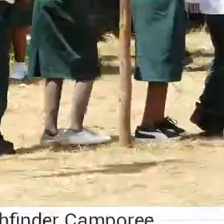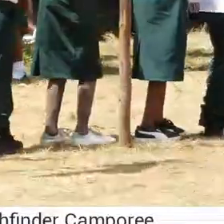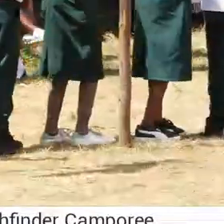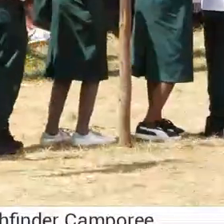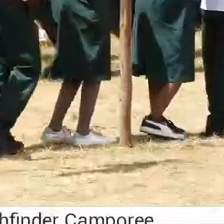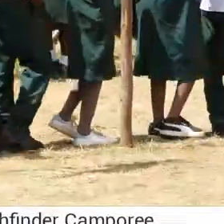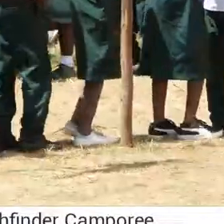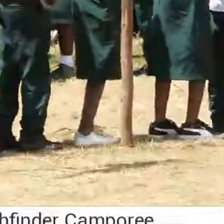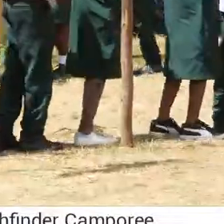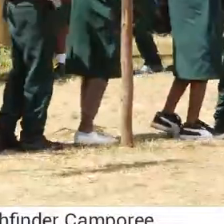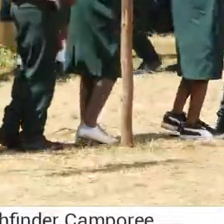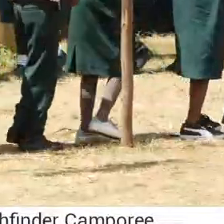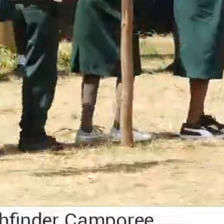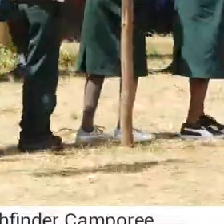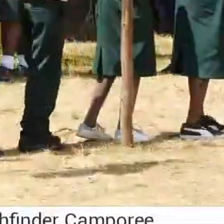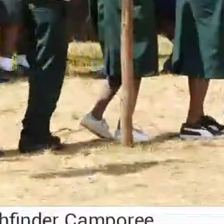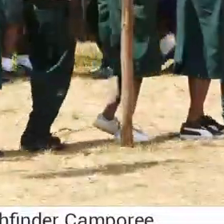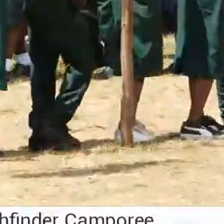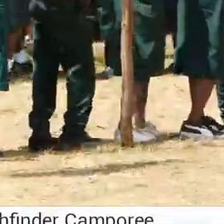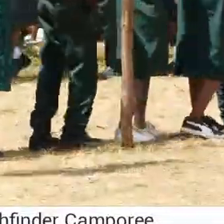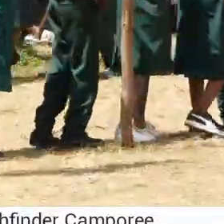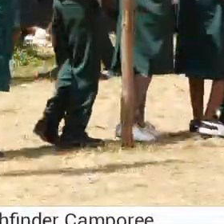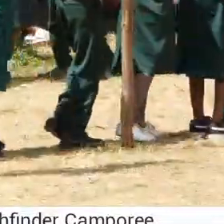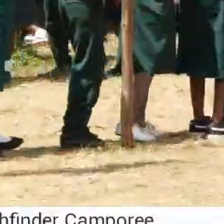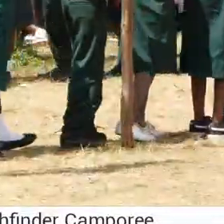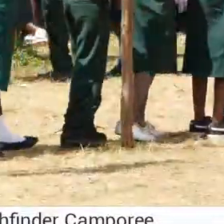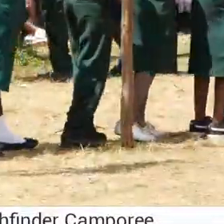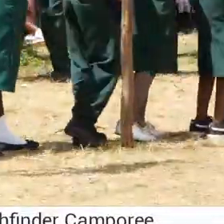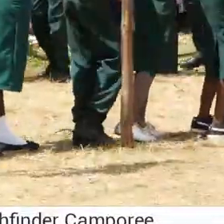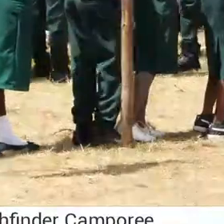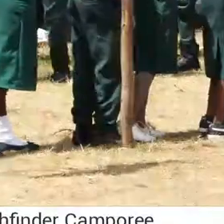kesho waweze kuwa karibu.